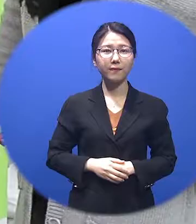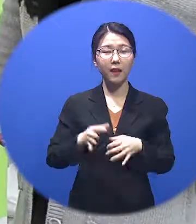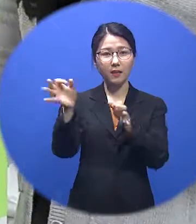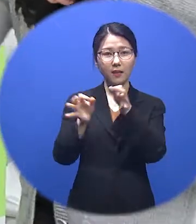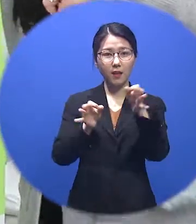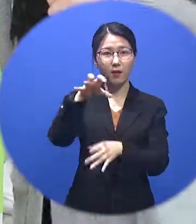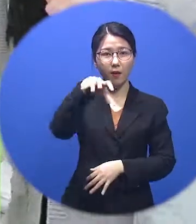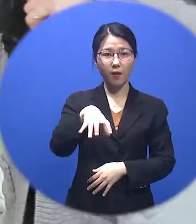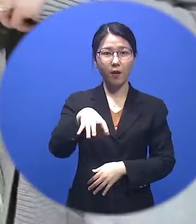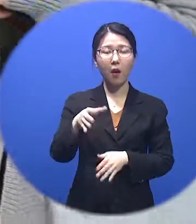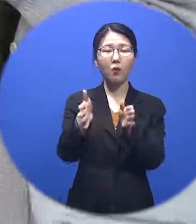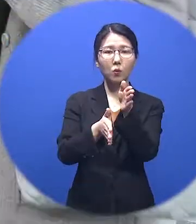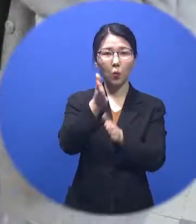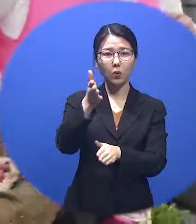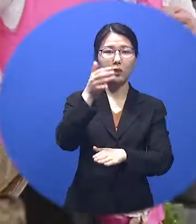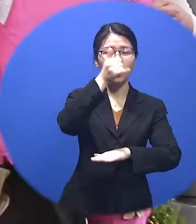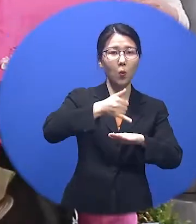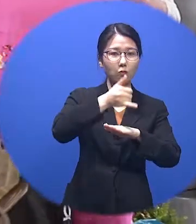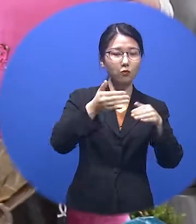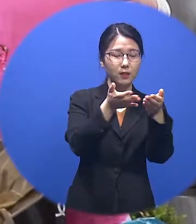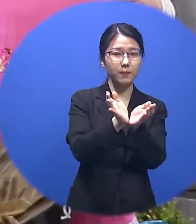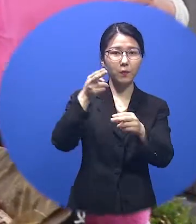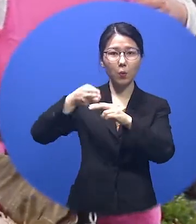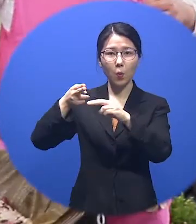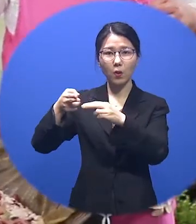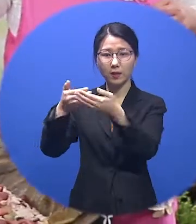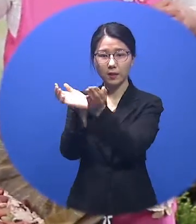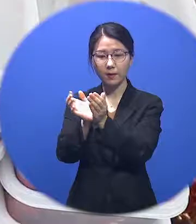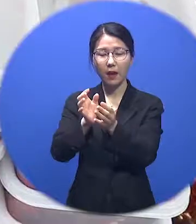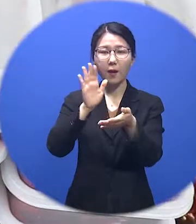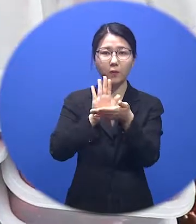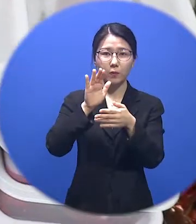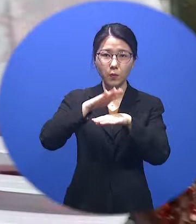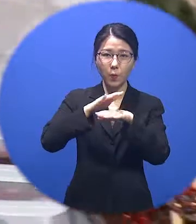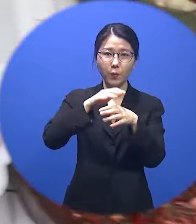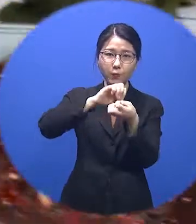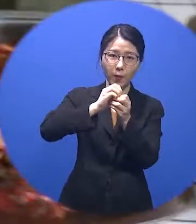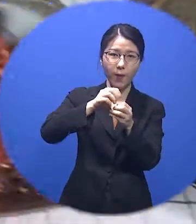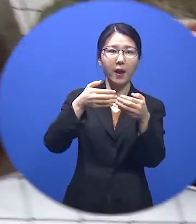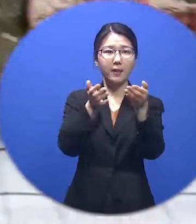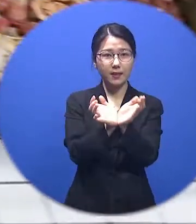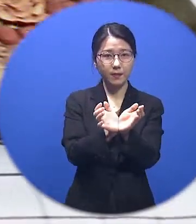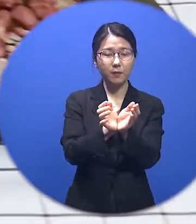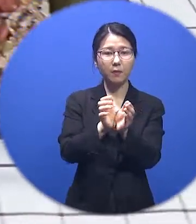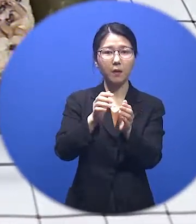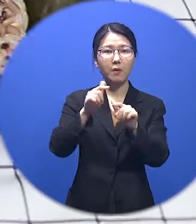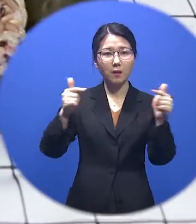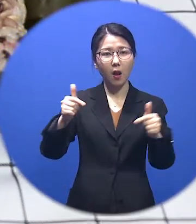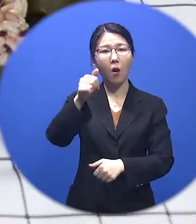이날 장터에는 도시농부팀과 요리팀, 수공예팀 등총 50여 개의